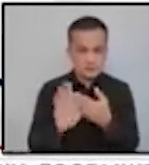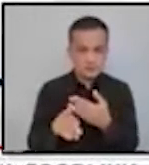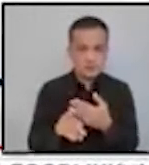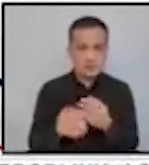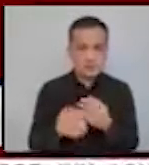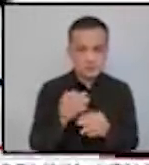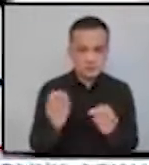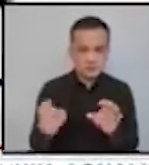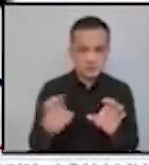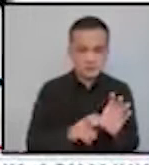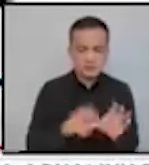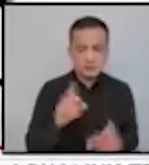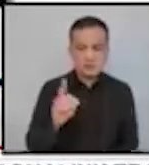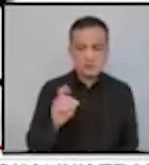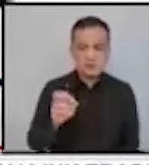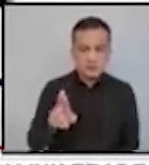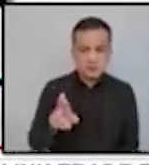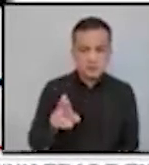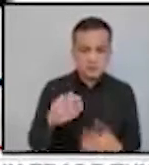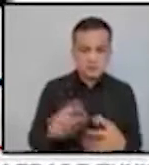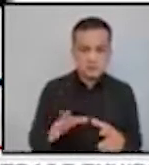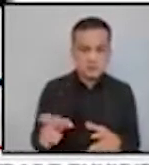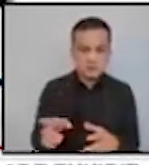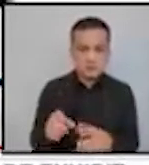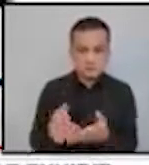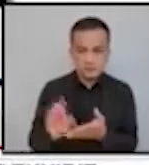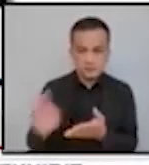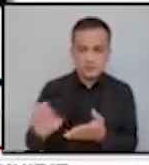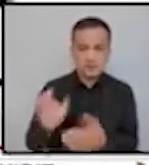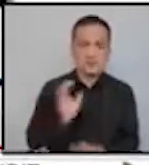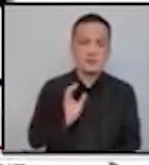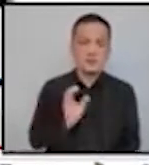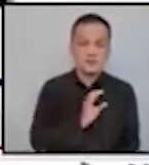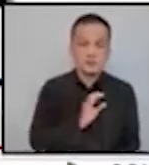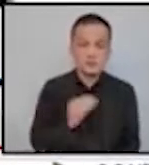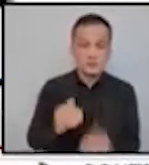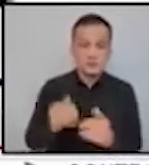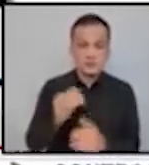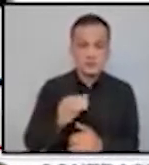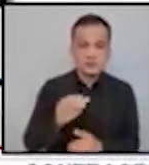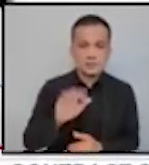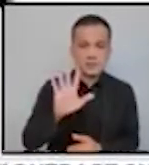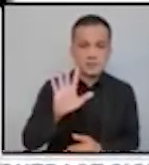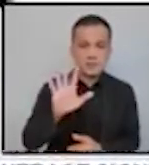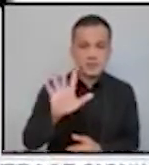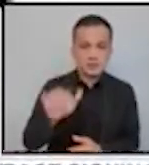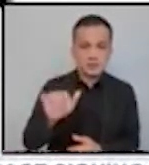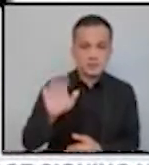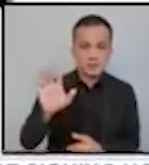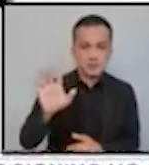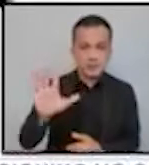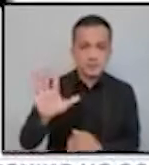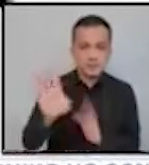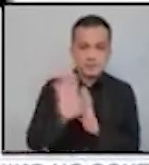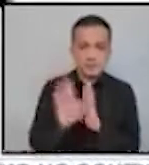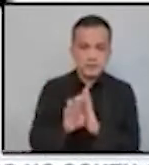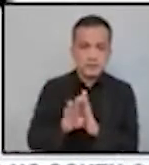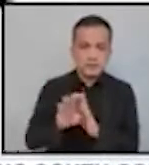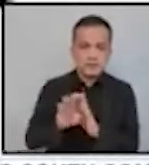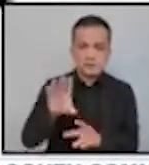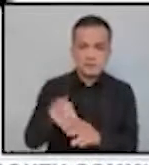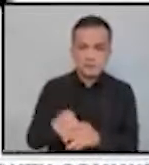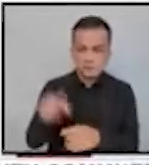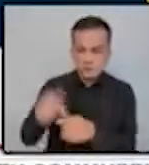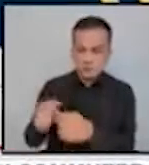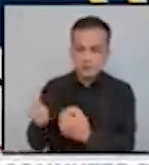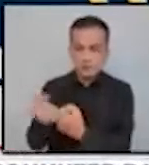ng DOTR matapos itong pondohan ng Kamara na higit sa 5 bilyong piso kasama ng fuel subsidy at bike lane